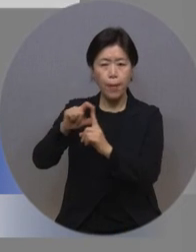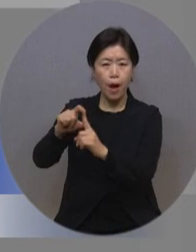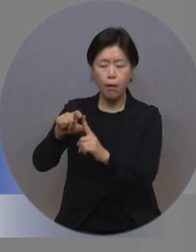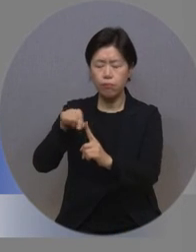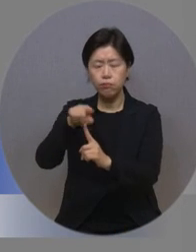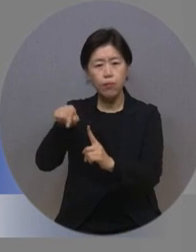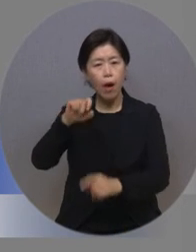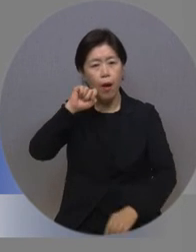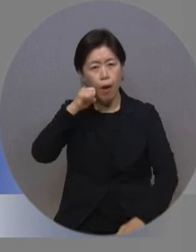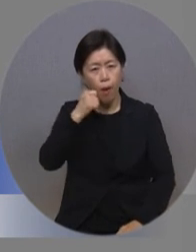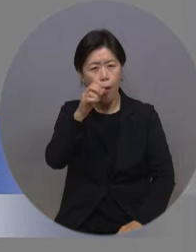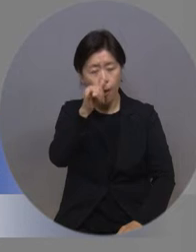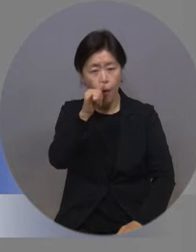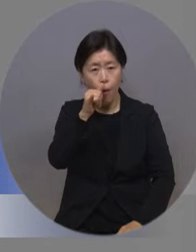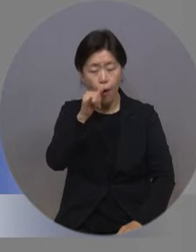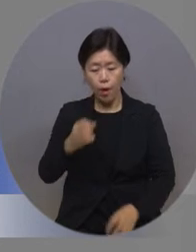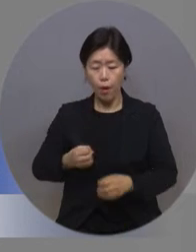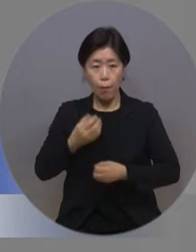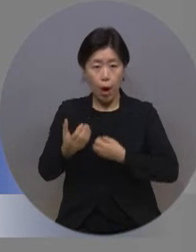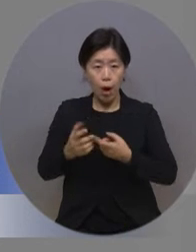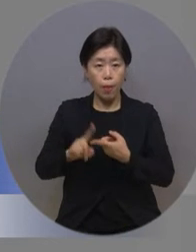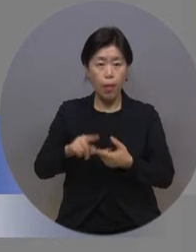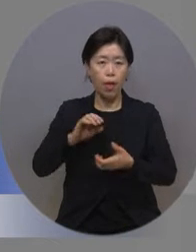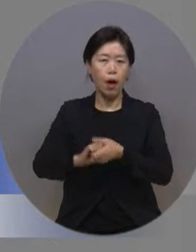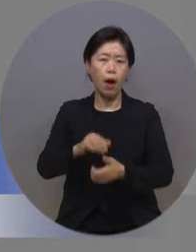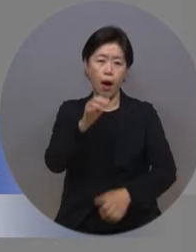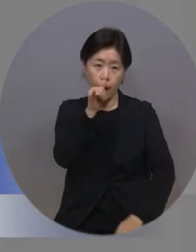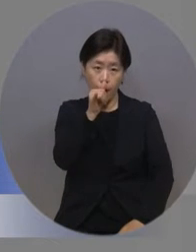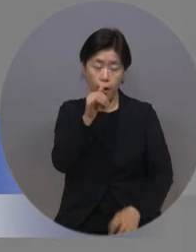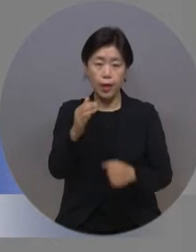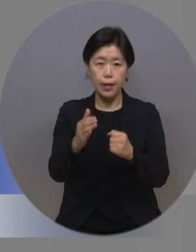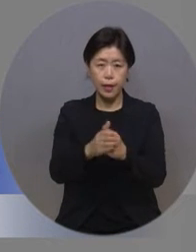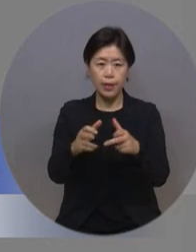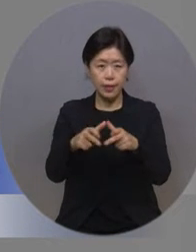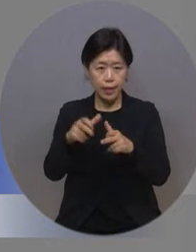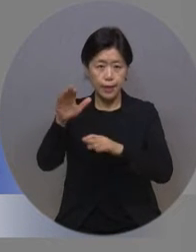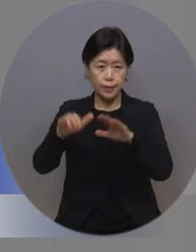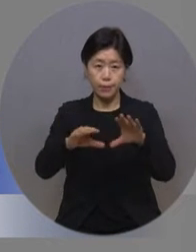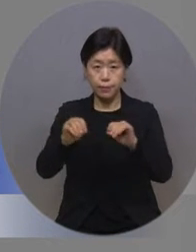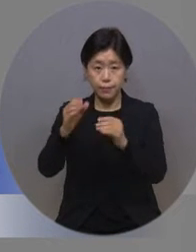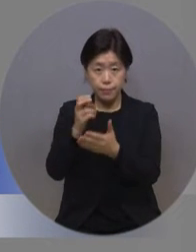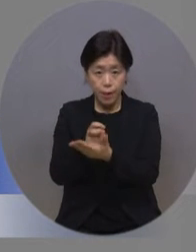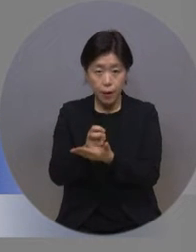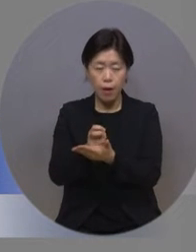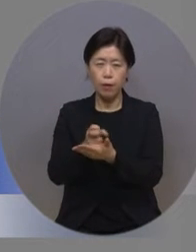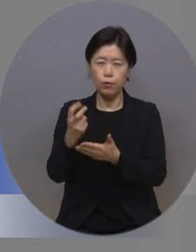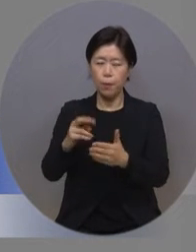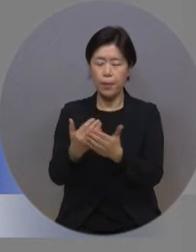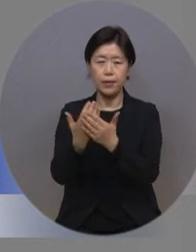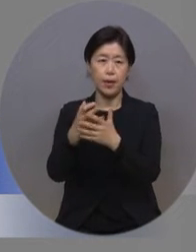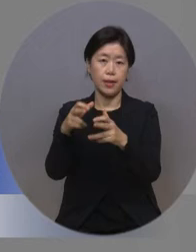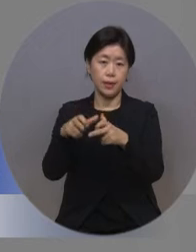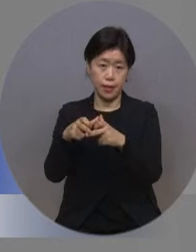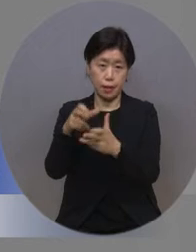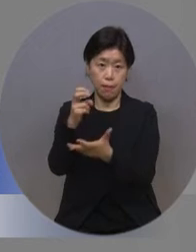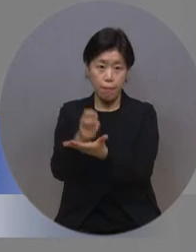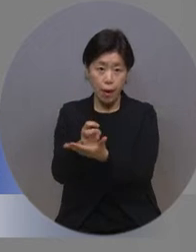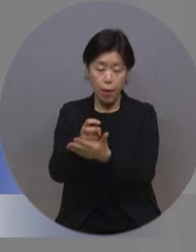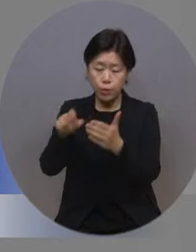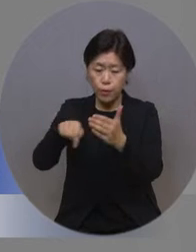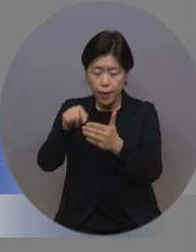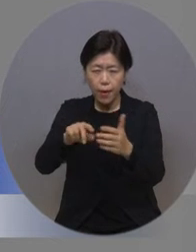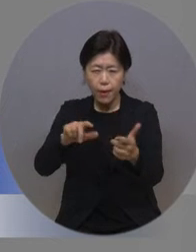수 있습니다 이에 장애인 차별금지법과 발달장애인법 형사소송법 등에서는 적절한 조치를